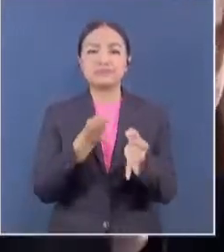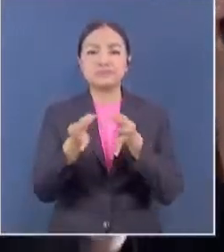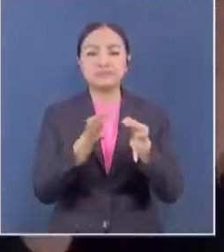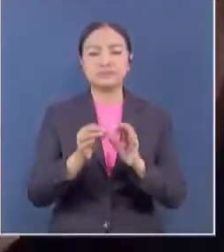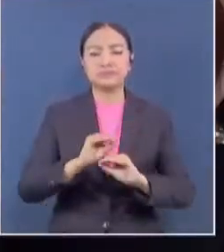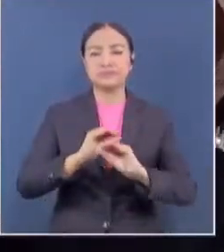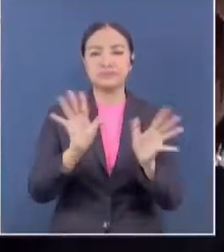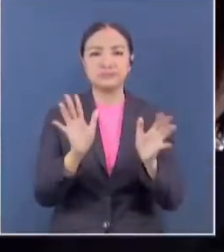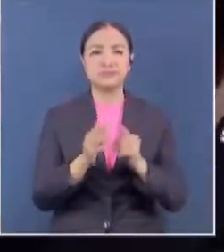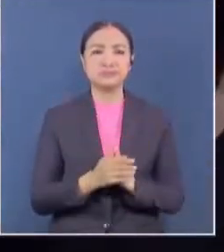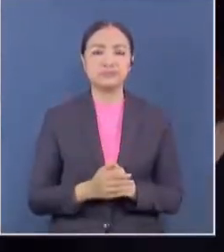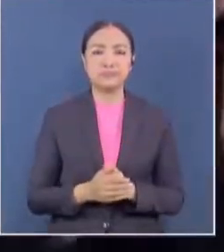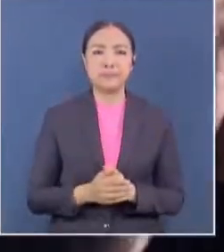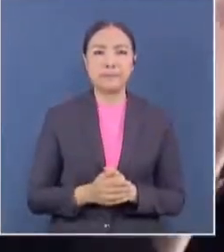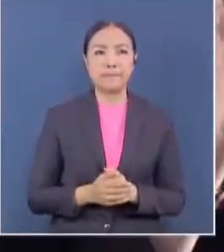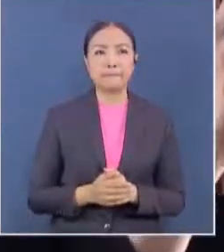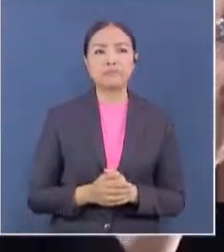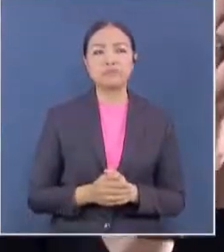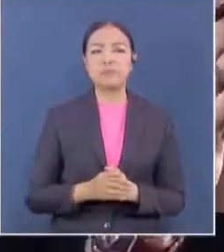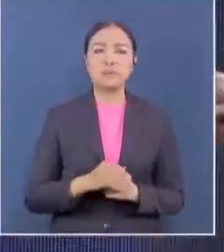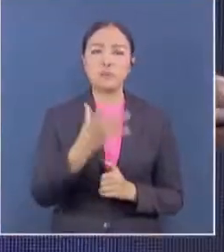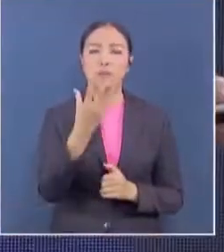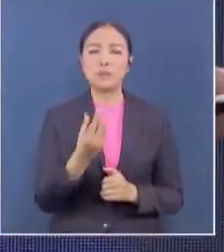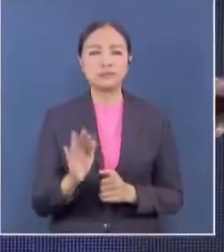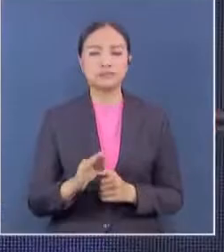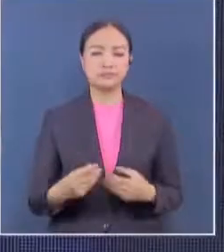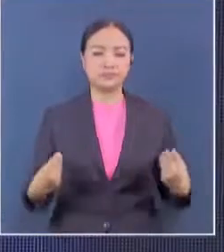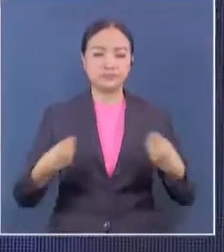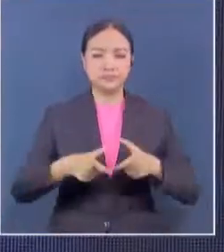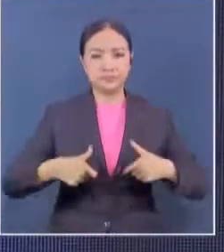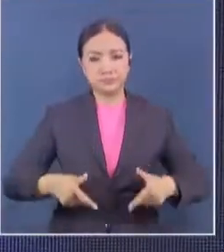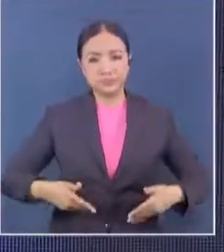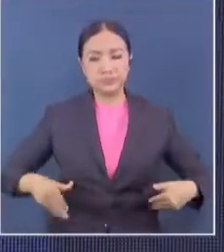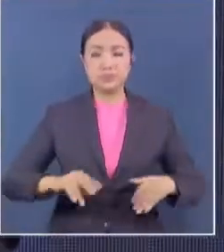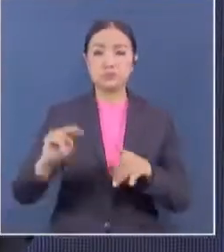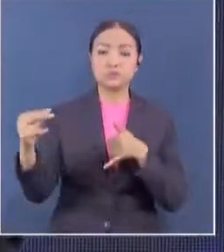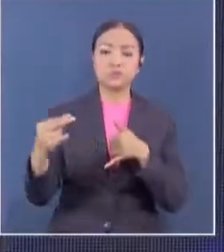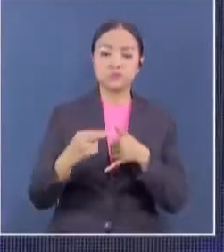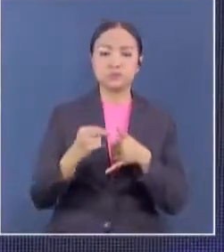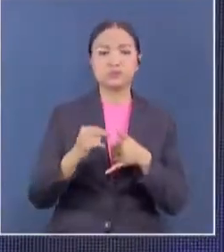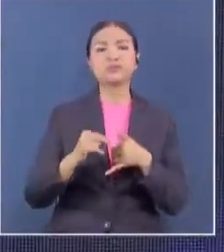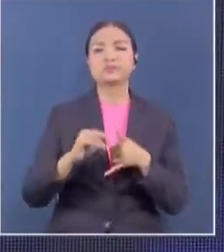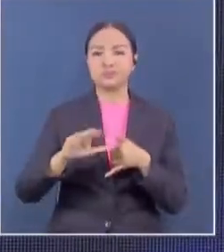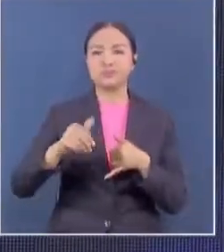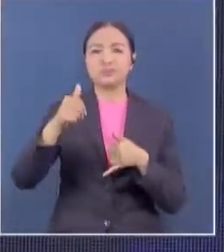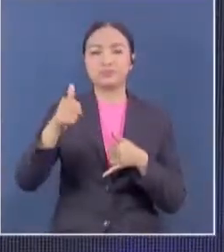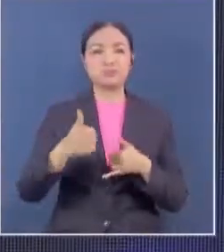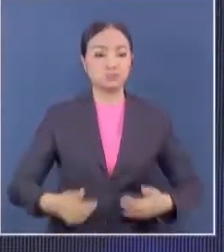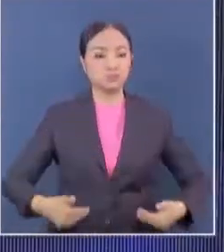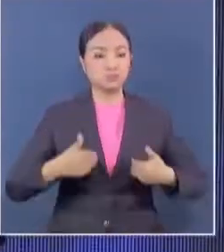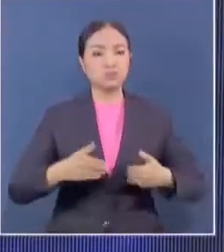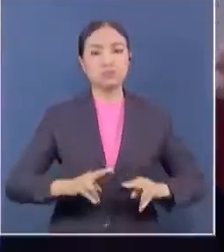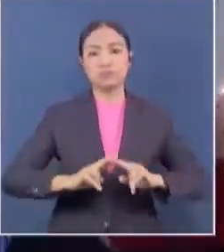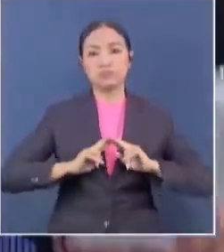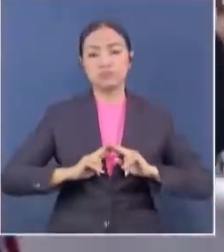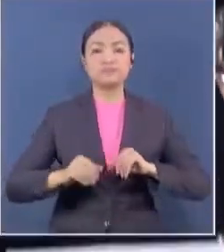ราม่าไม่คงคอนเซปต์เลียวไซบิวตี้ว่ารูปชุดว่ายน้ำที่ลงคนมองหุ่นดีขึ้นเพราะตนกลับมาใช้ชีวิตของตัว